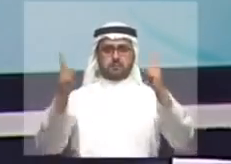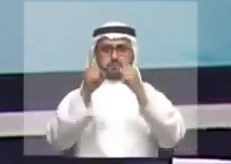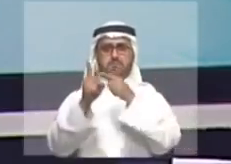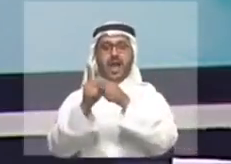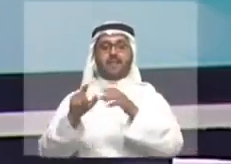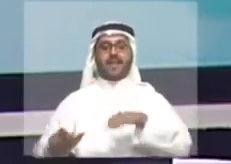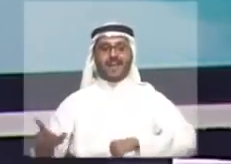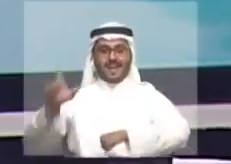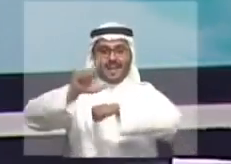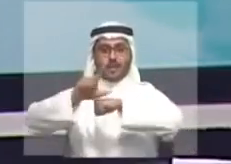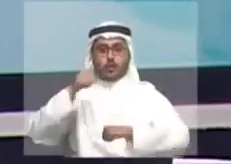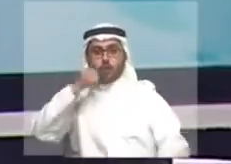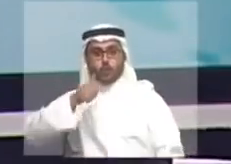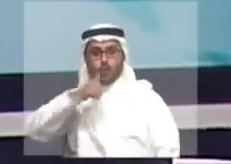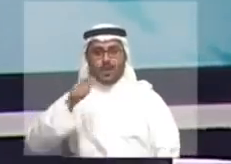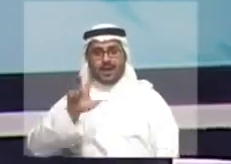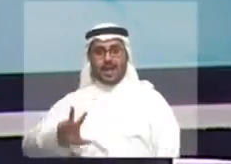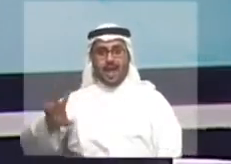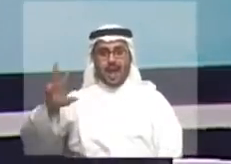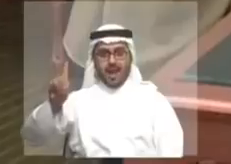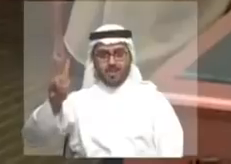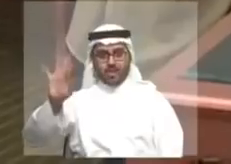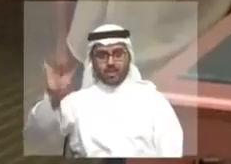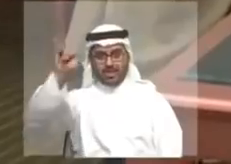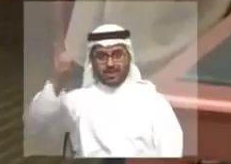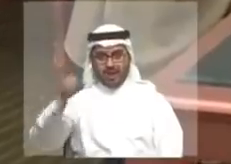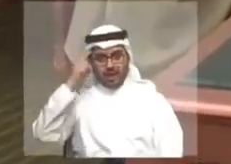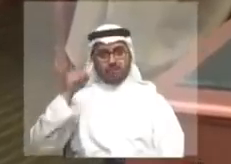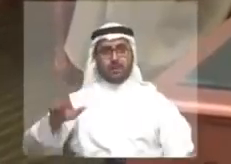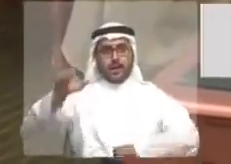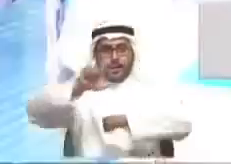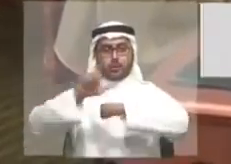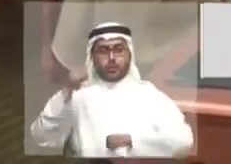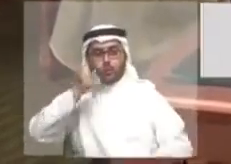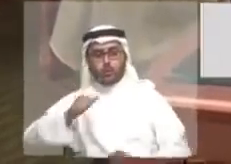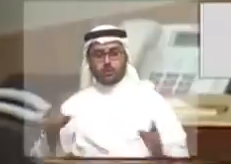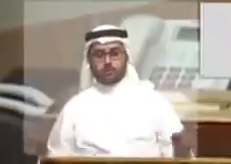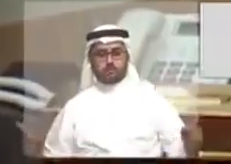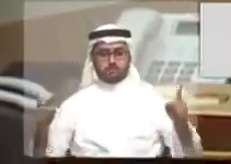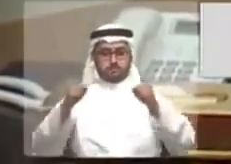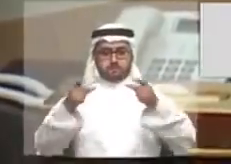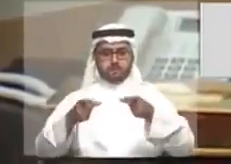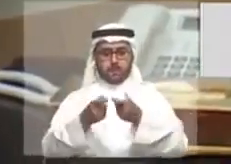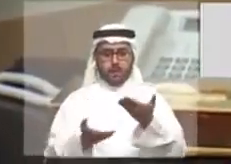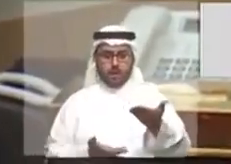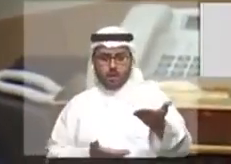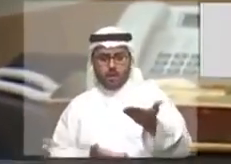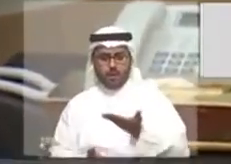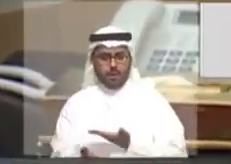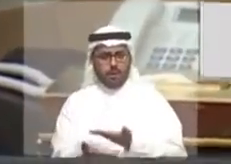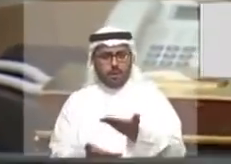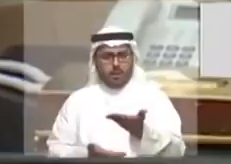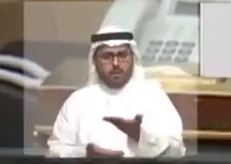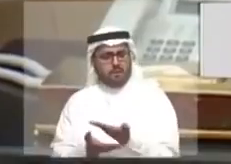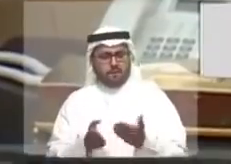حسن البشير رئيس جمهورية السودان. وجرى خلال اللقاء استعراض العلاقات الثنائية بين البلدين الشقيقين وفرص تطويرها